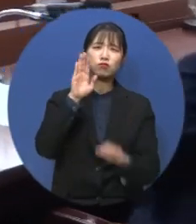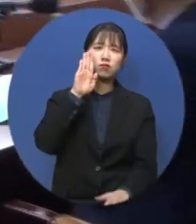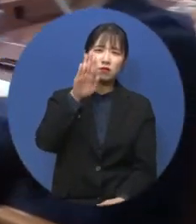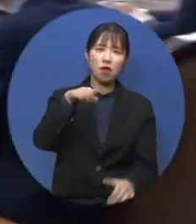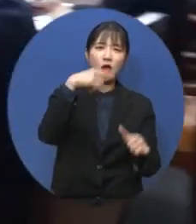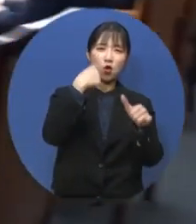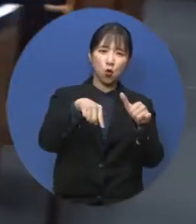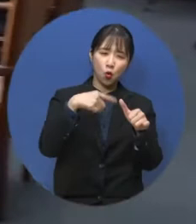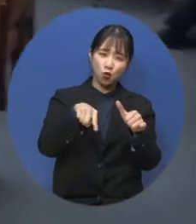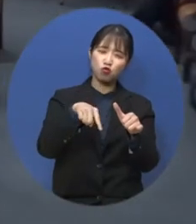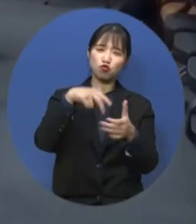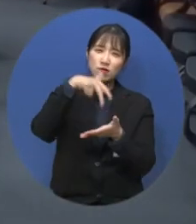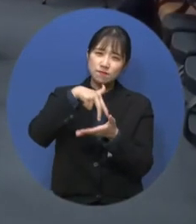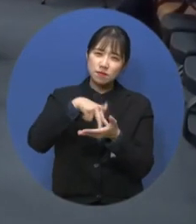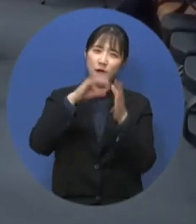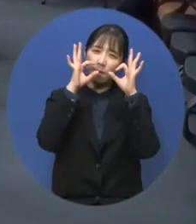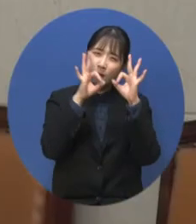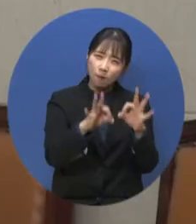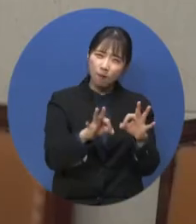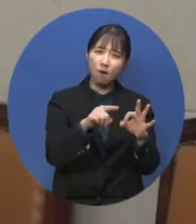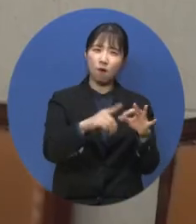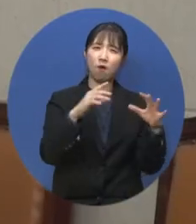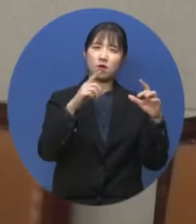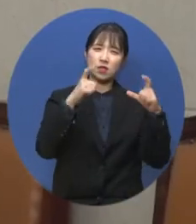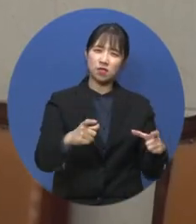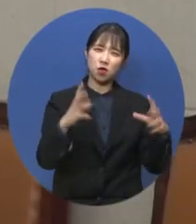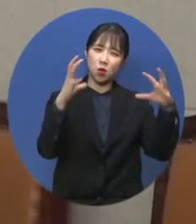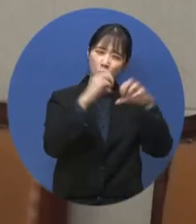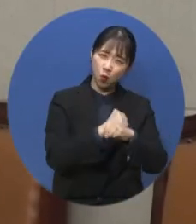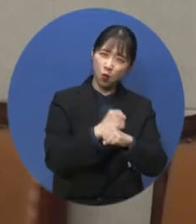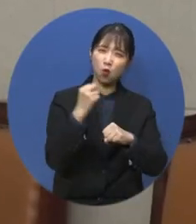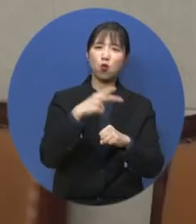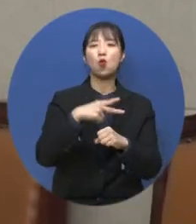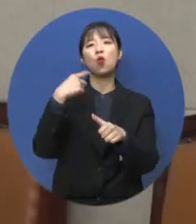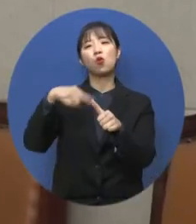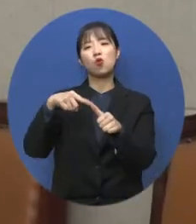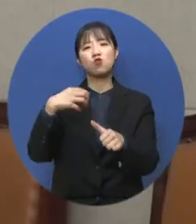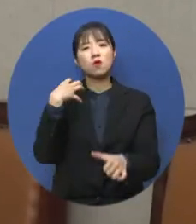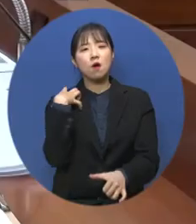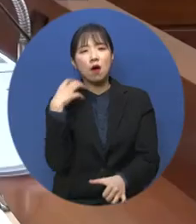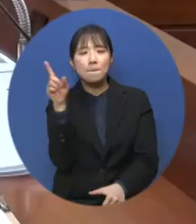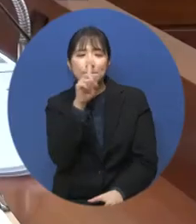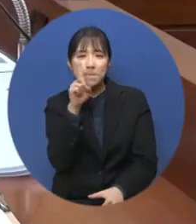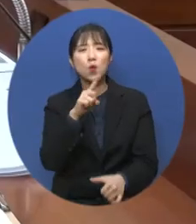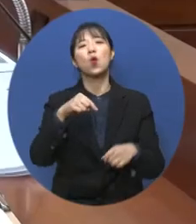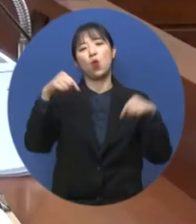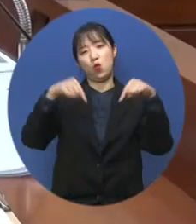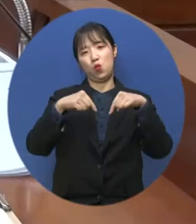교육으로 바라본 농촌 지역 소멸과 교육의 역할이라는 주제로 토론회를 개최했습니다.